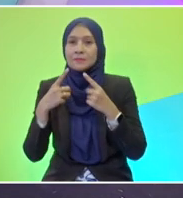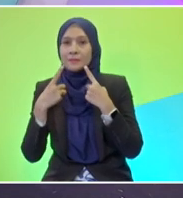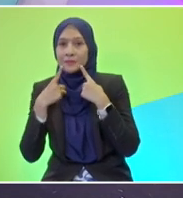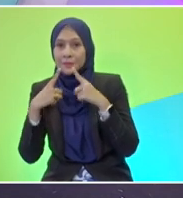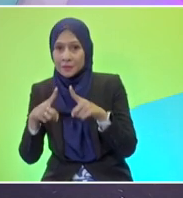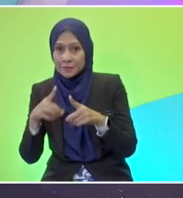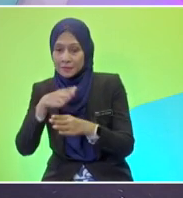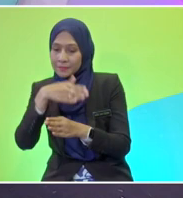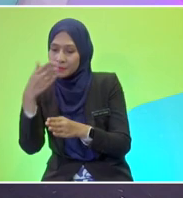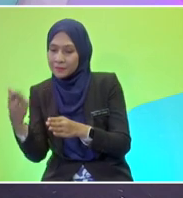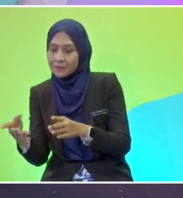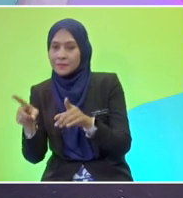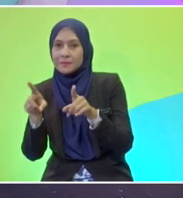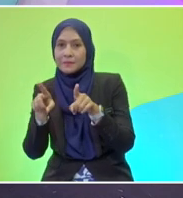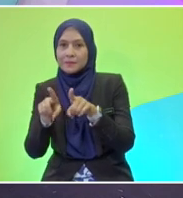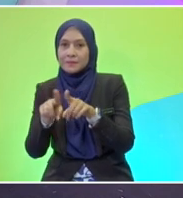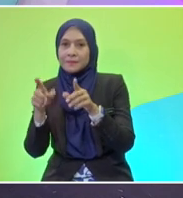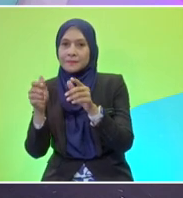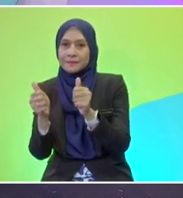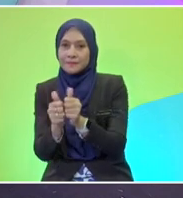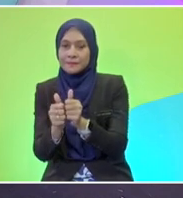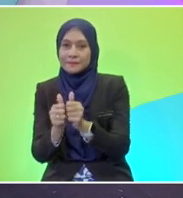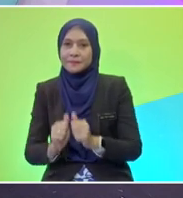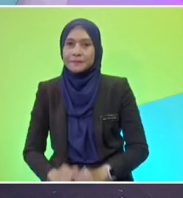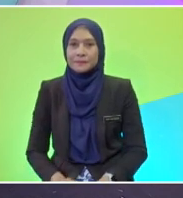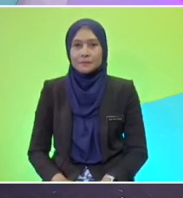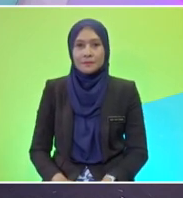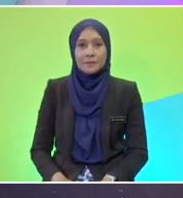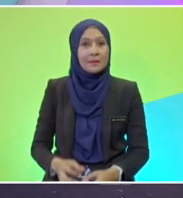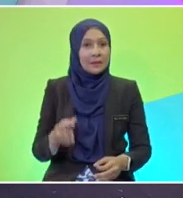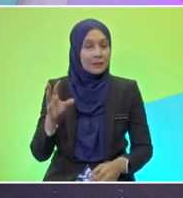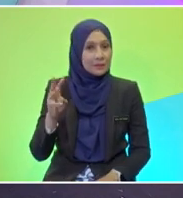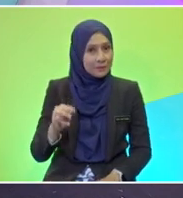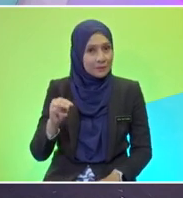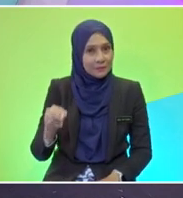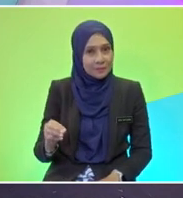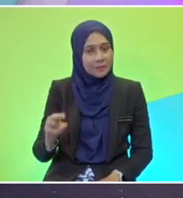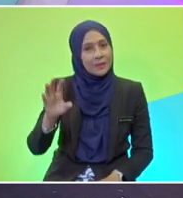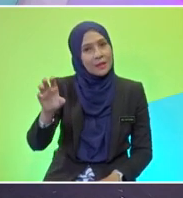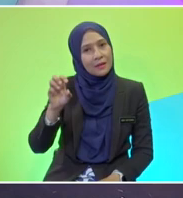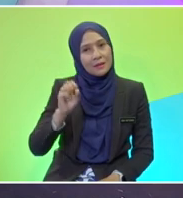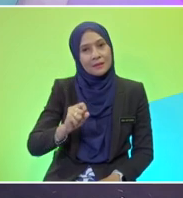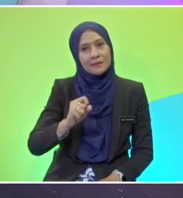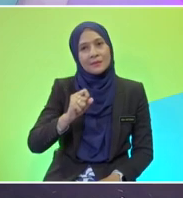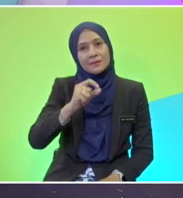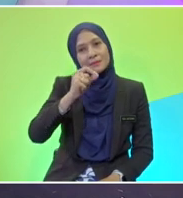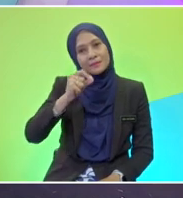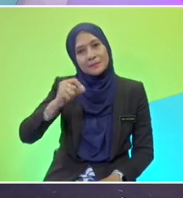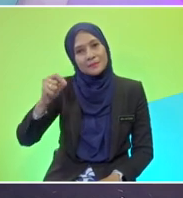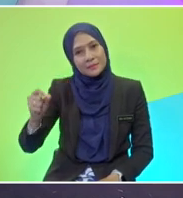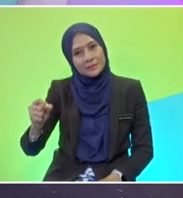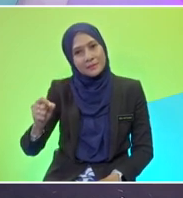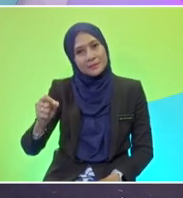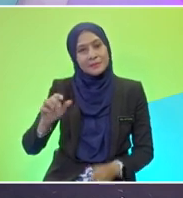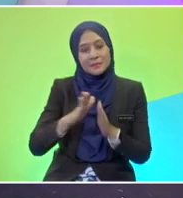murid-murid kat rumah. Kalau ada pensel dengan buku, jom cuba soalan cikgu seterusnya. Ya, saya tertanya-tanya juga cikgu Wani, kalau